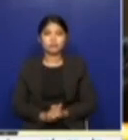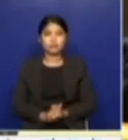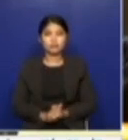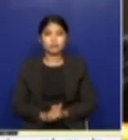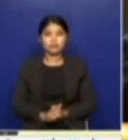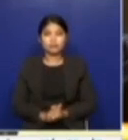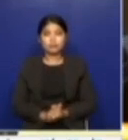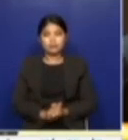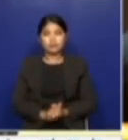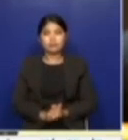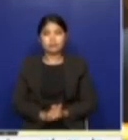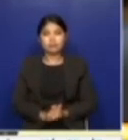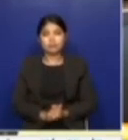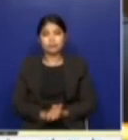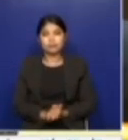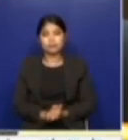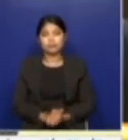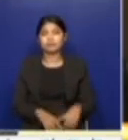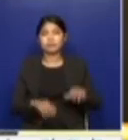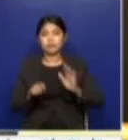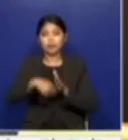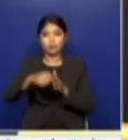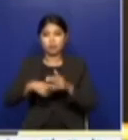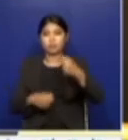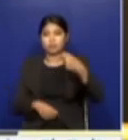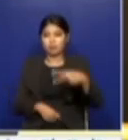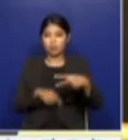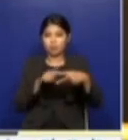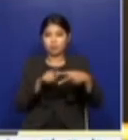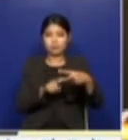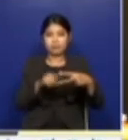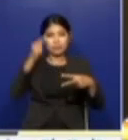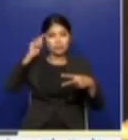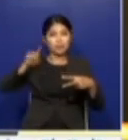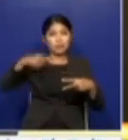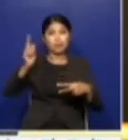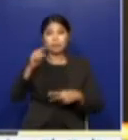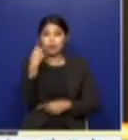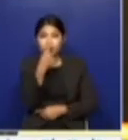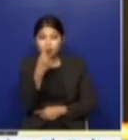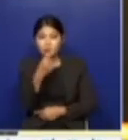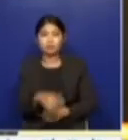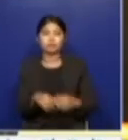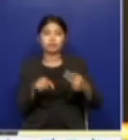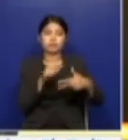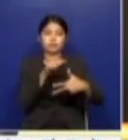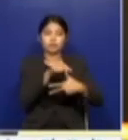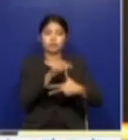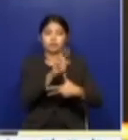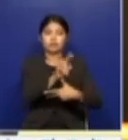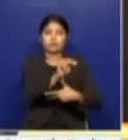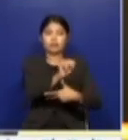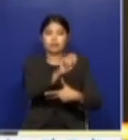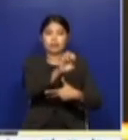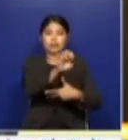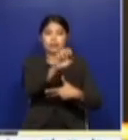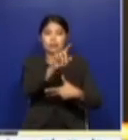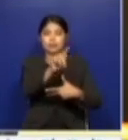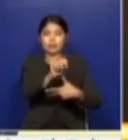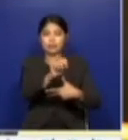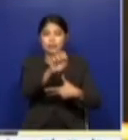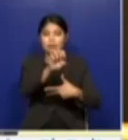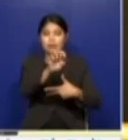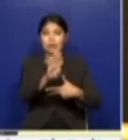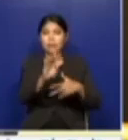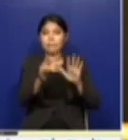าทั้งสองประการดังกล่าวริเริ่มโดยฝ่ายนิติบัญญัติไม่ได้เริ่มจากฝ่ายรัฐบา